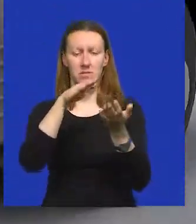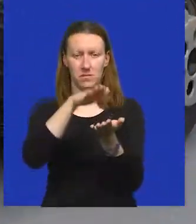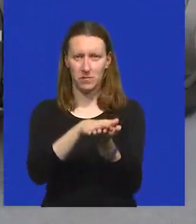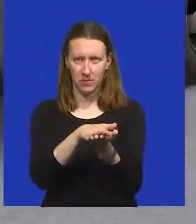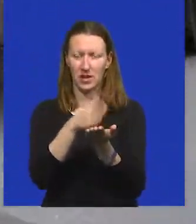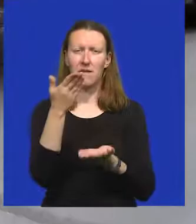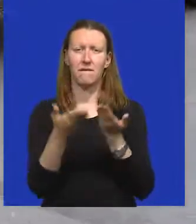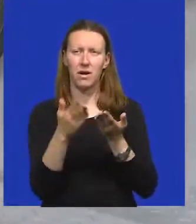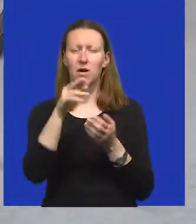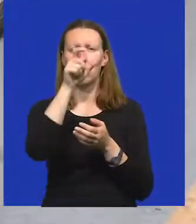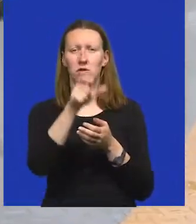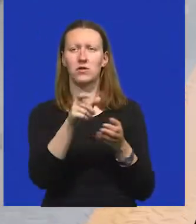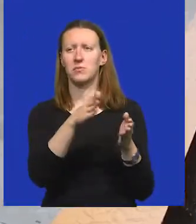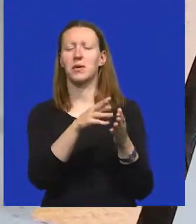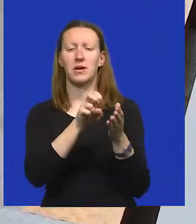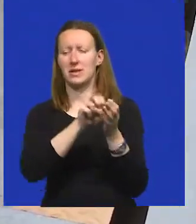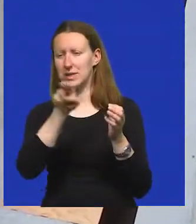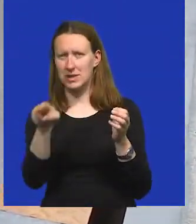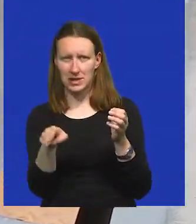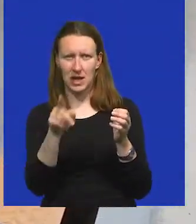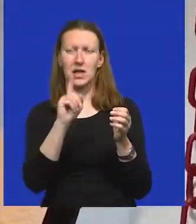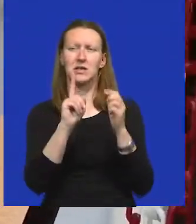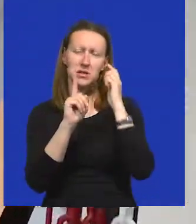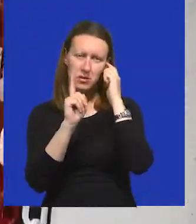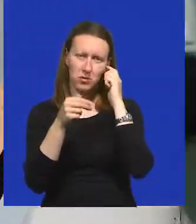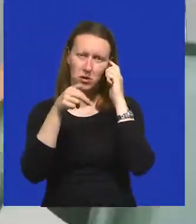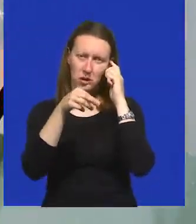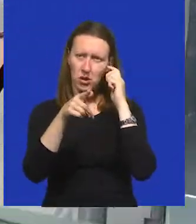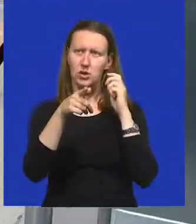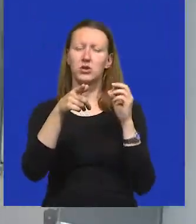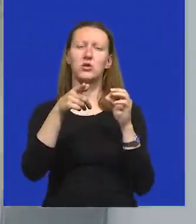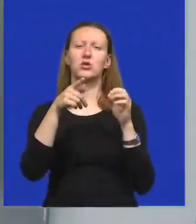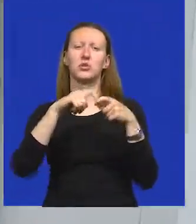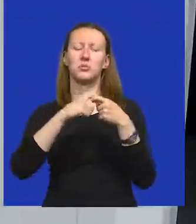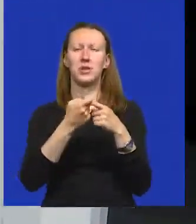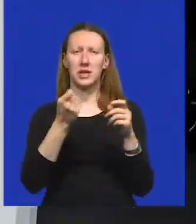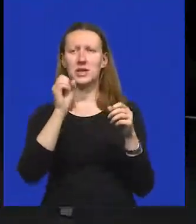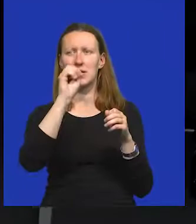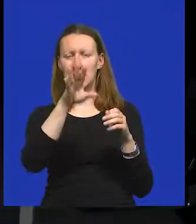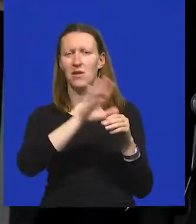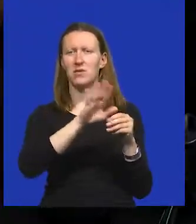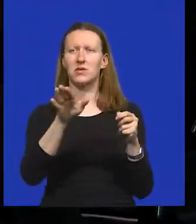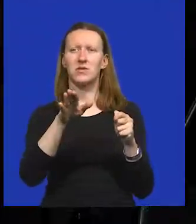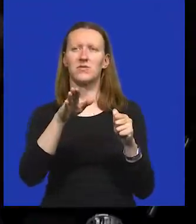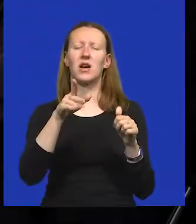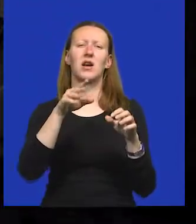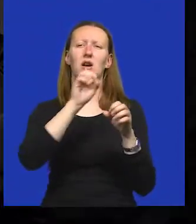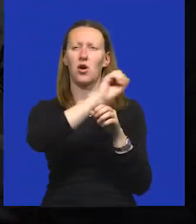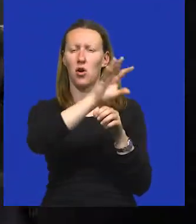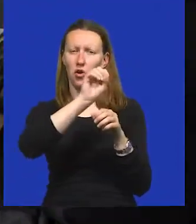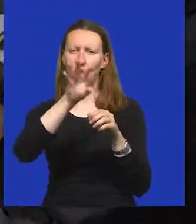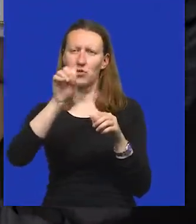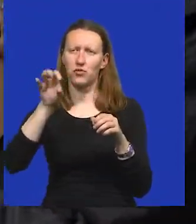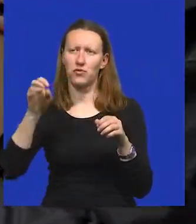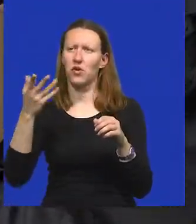veicolo, la persona si sposta, deve andare a riporre il materiale in ogni singolo cassonetto a seconda di